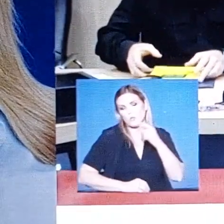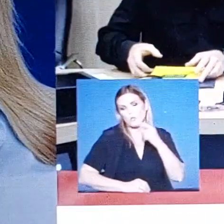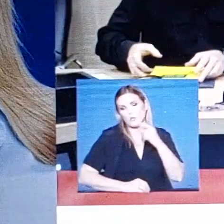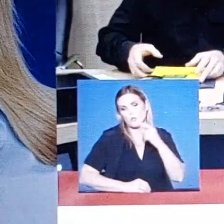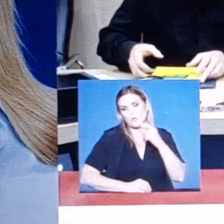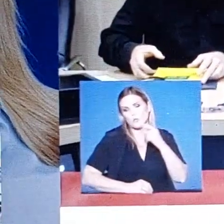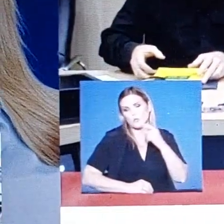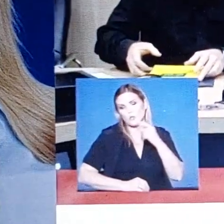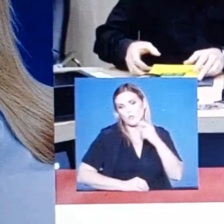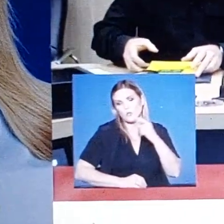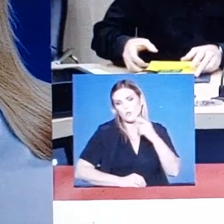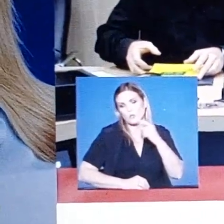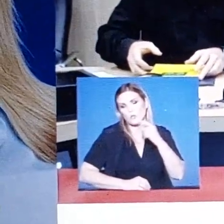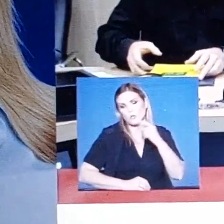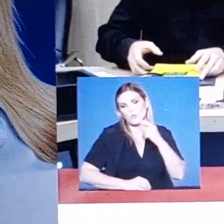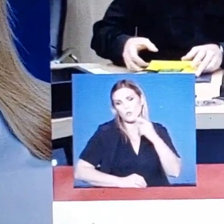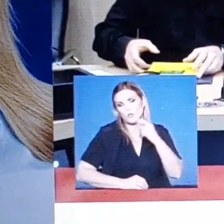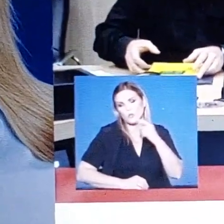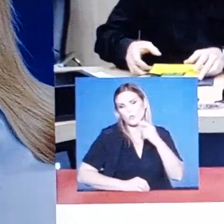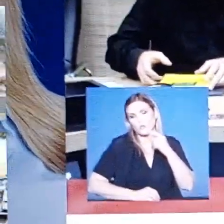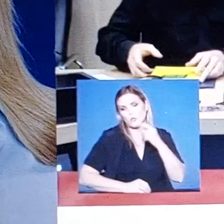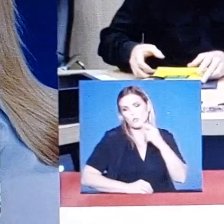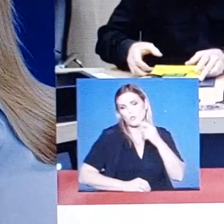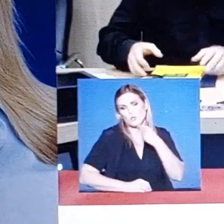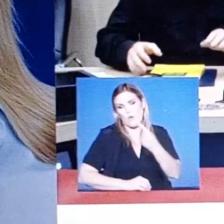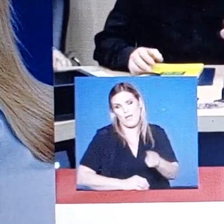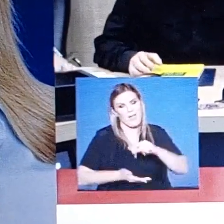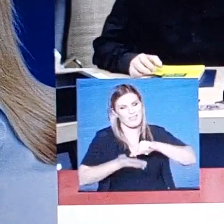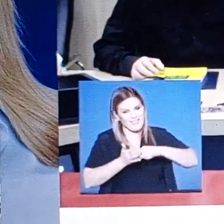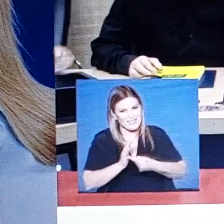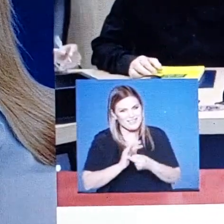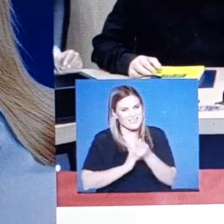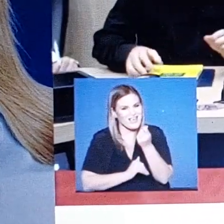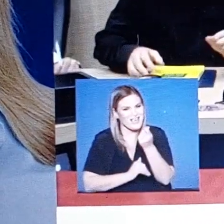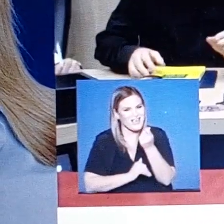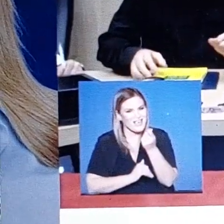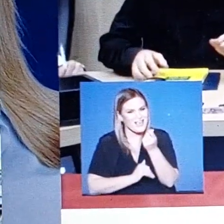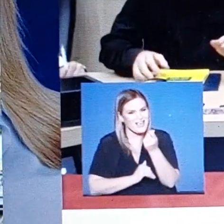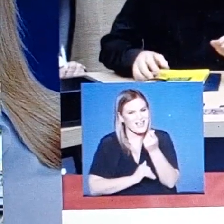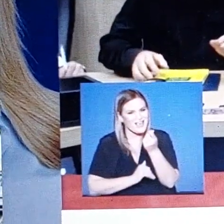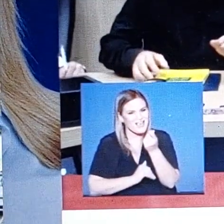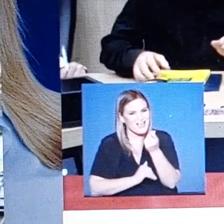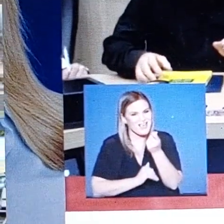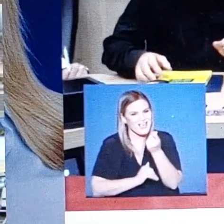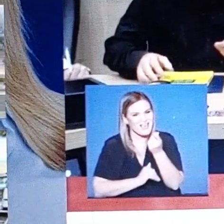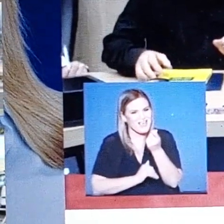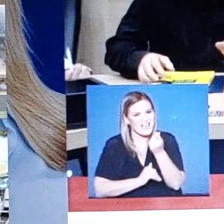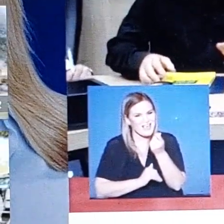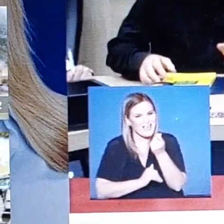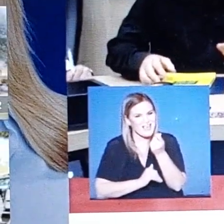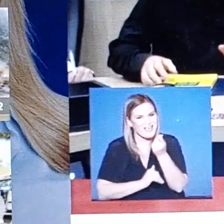Et ça, c'est ce que dit Smotrich, mais soulignons-le encore une fois, c'est de l'argent